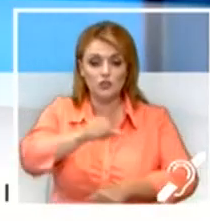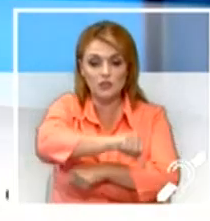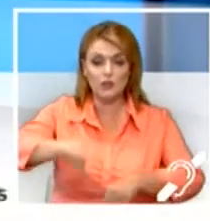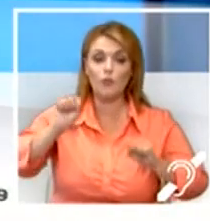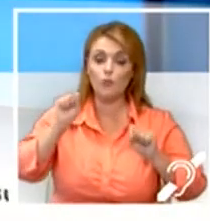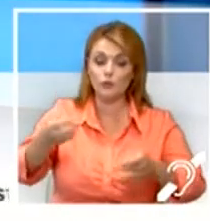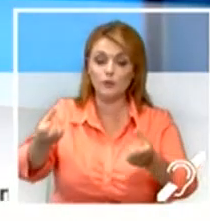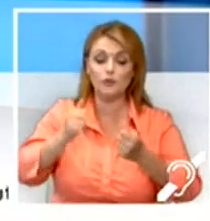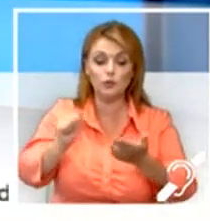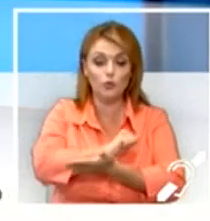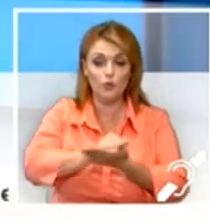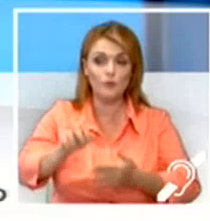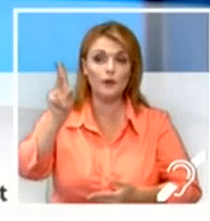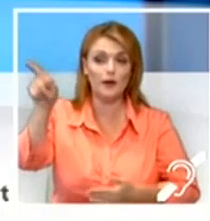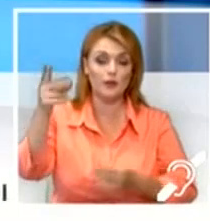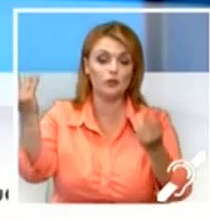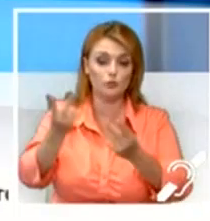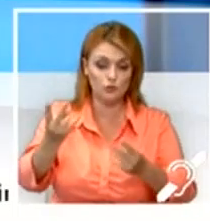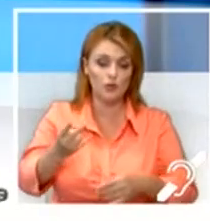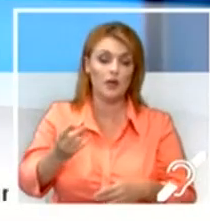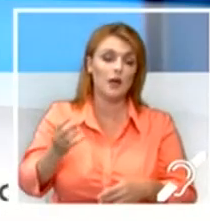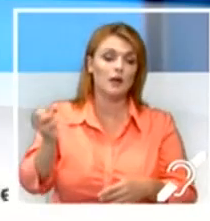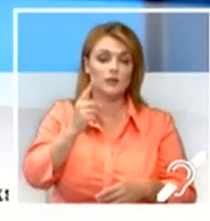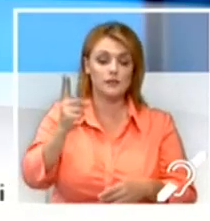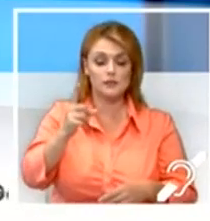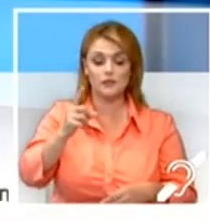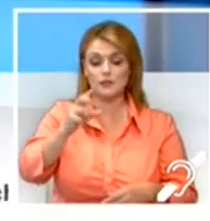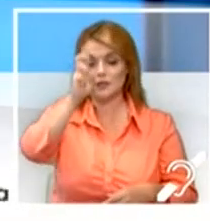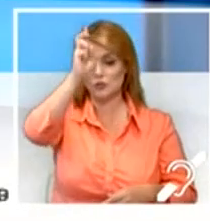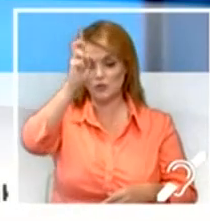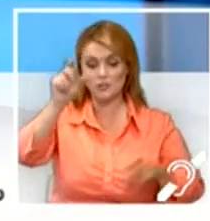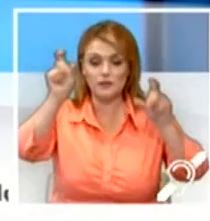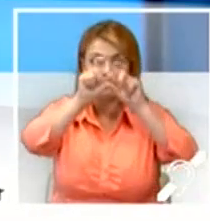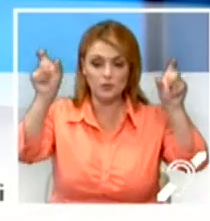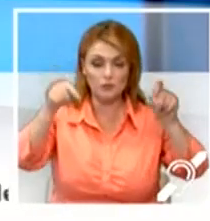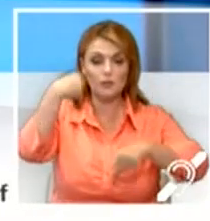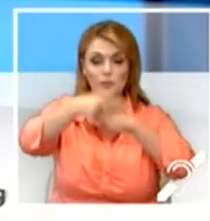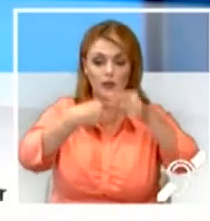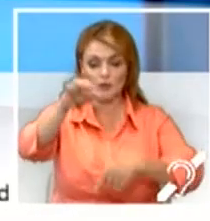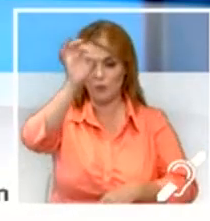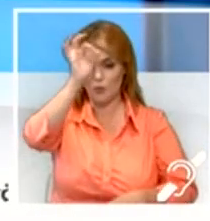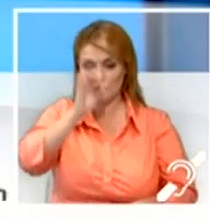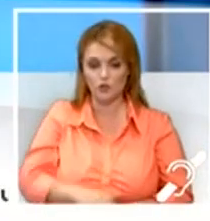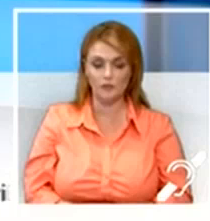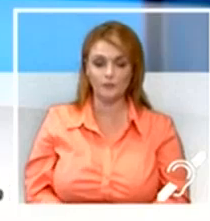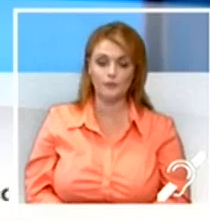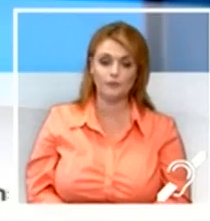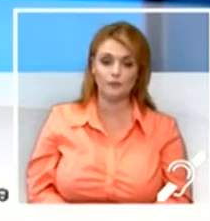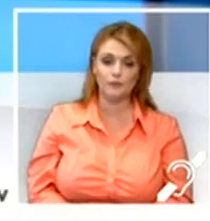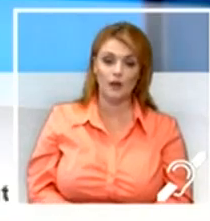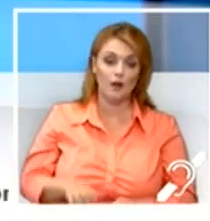pot primi documente solicitate de la instituțiile de stat prestatoare de servicii prin poștă, utilizând serviciul